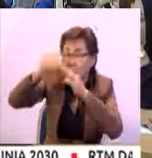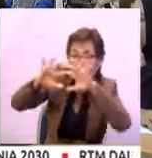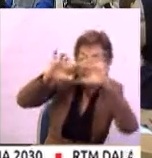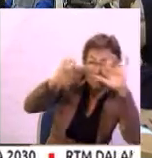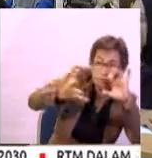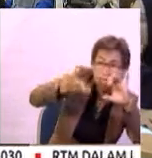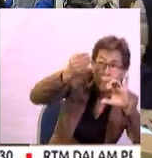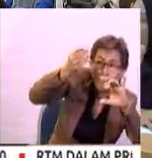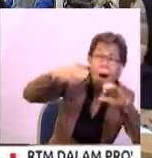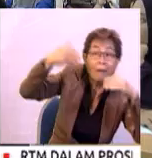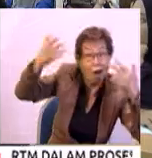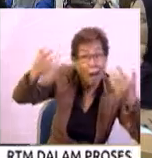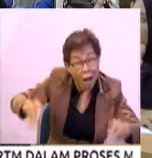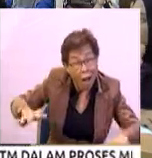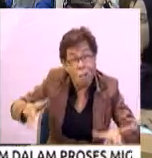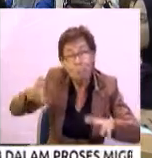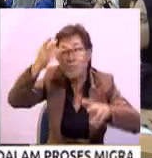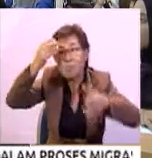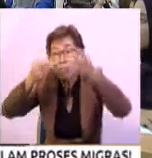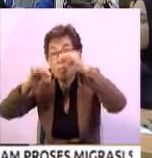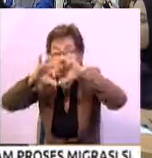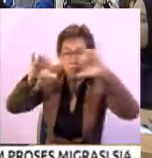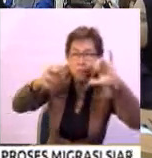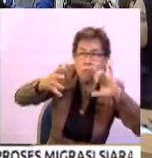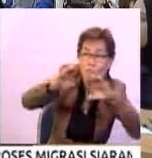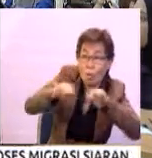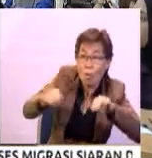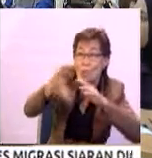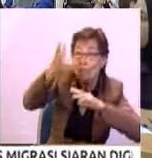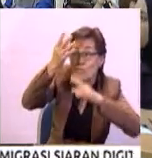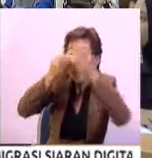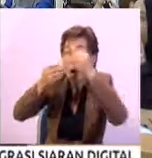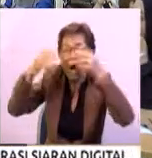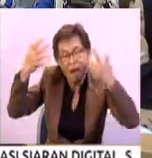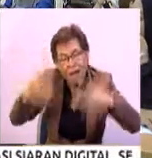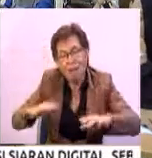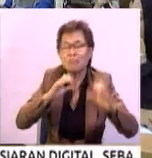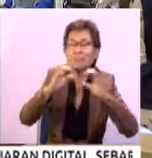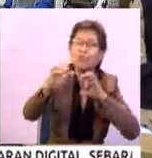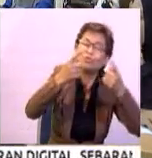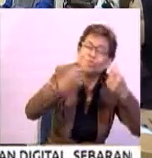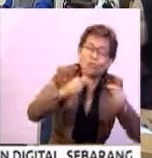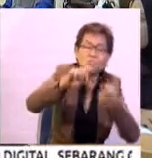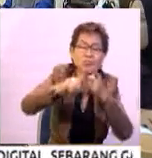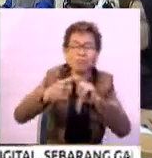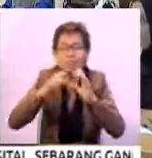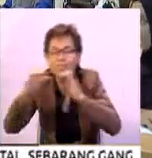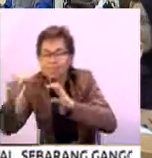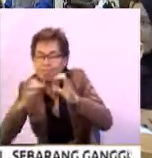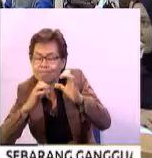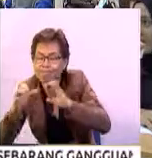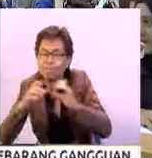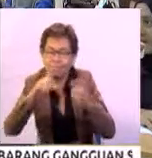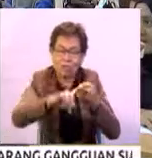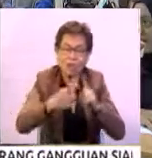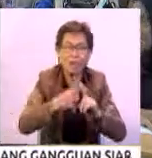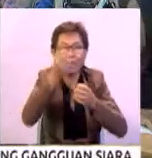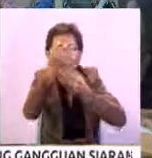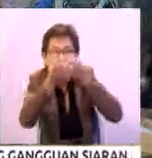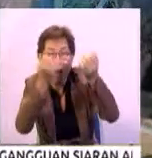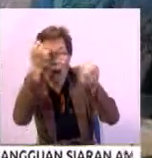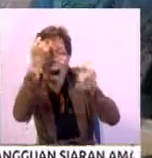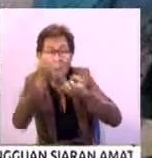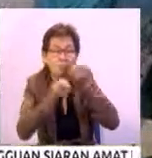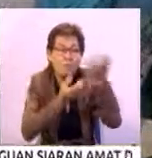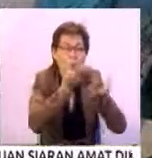dan akhirnya sekali dia akan cuba berkomunikasi dengan rakan dia, bentangkan idea tu juga.